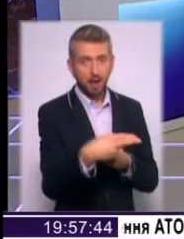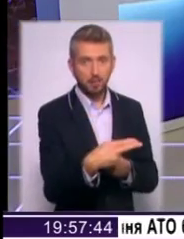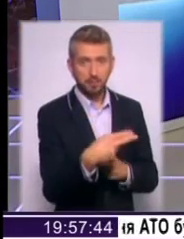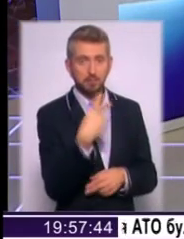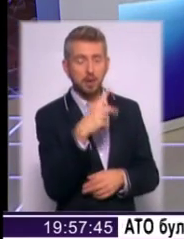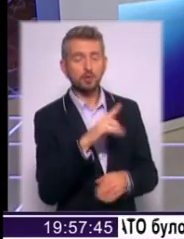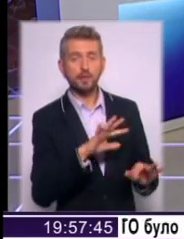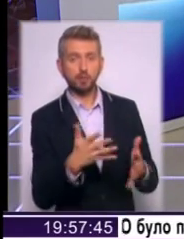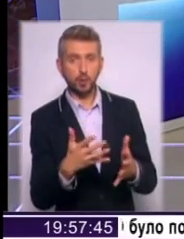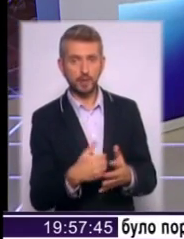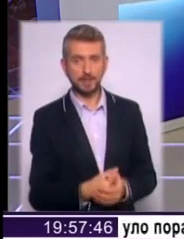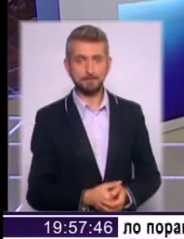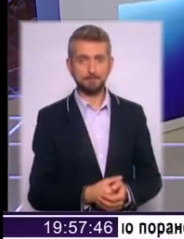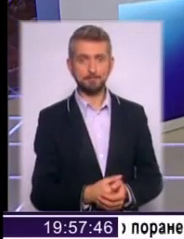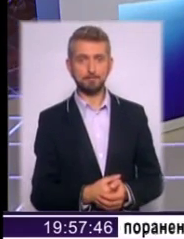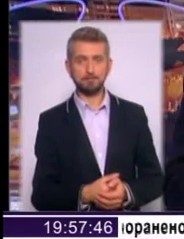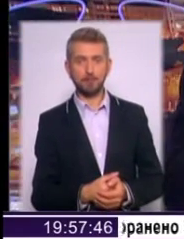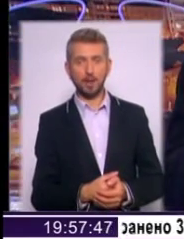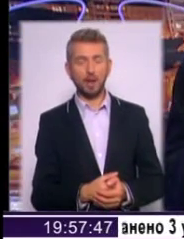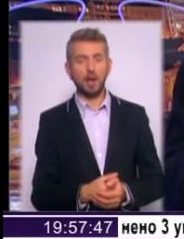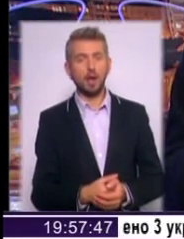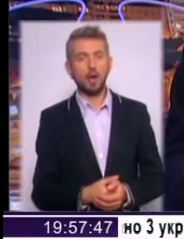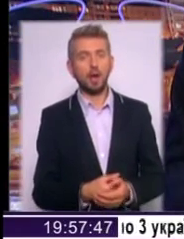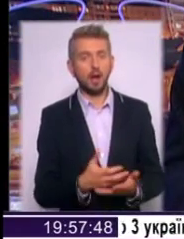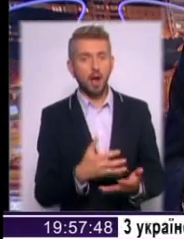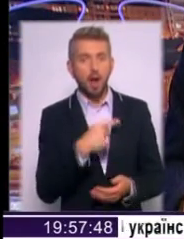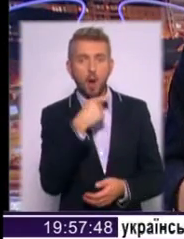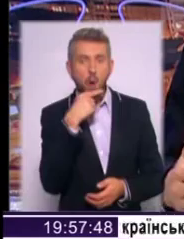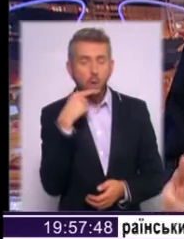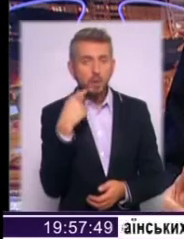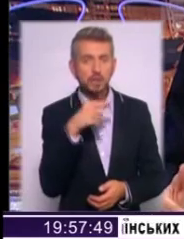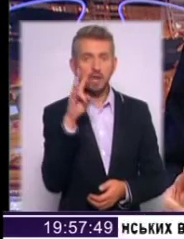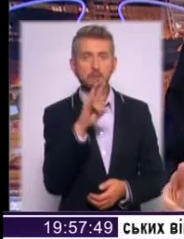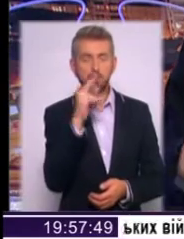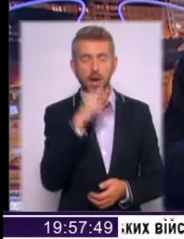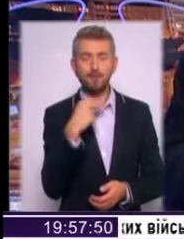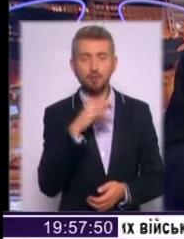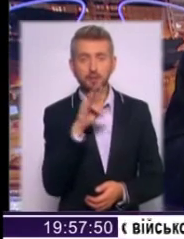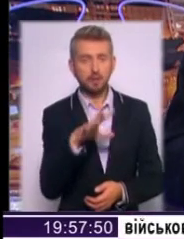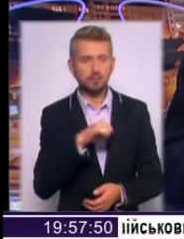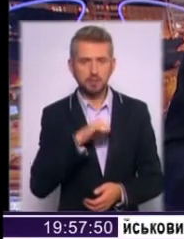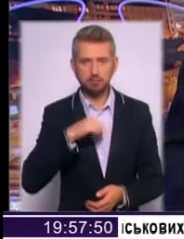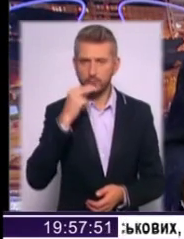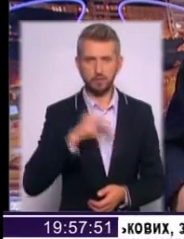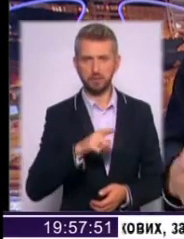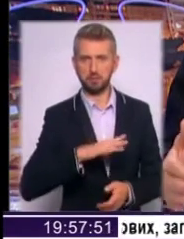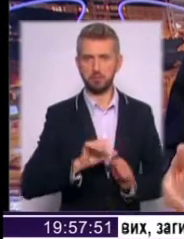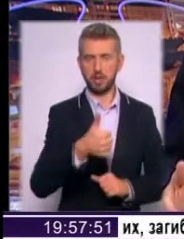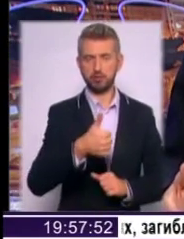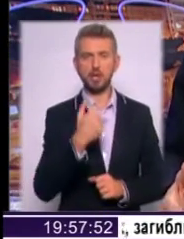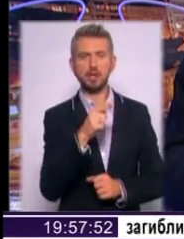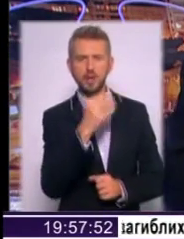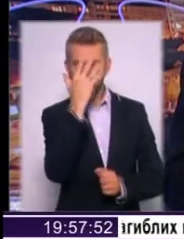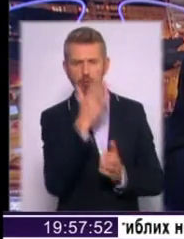бачите, що відбулося? Каталізатором цього стала сама російська православна церква. Її ідеологія руського